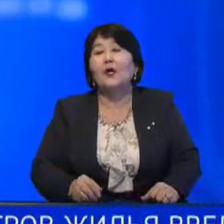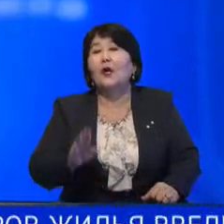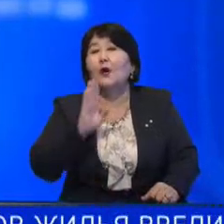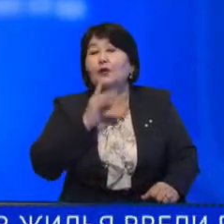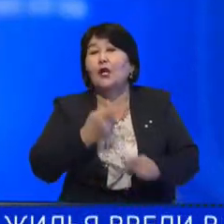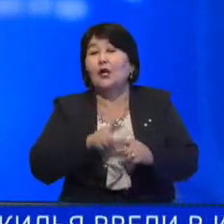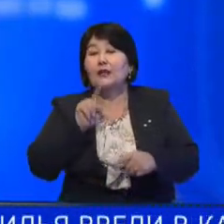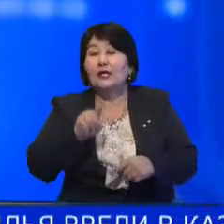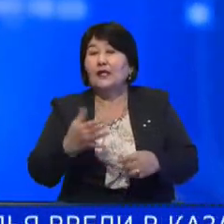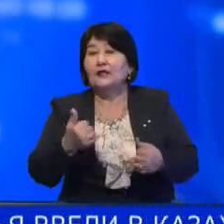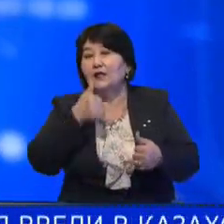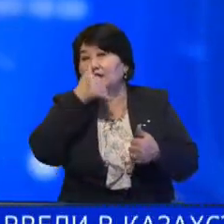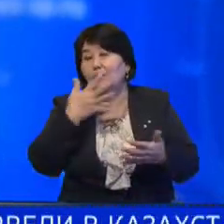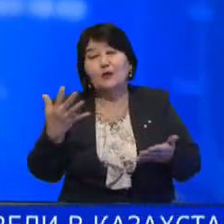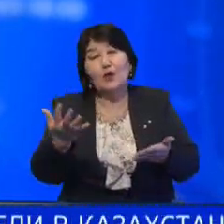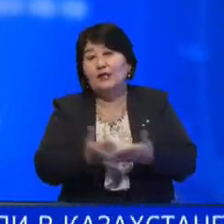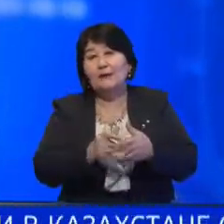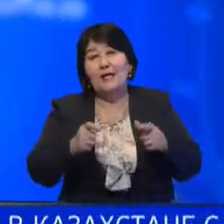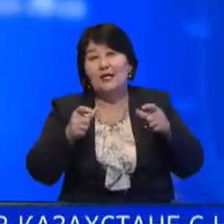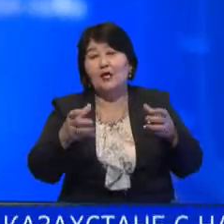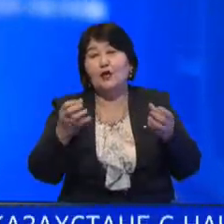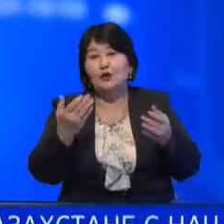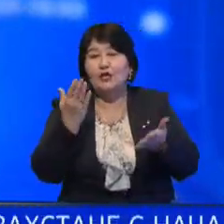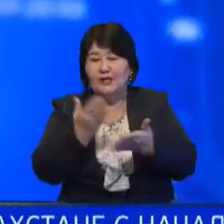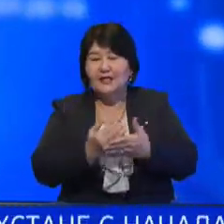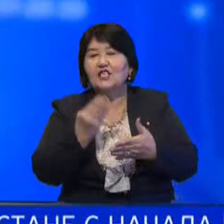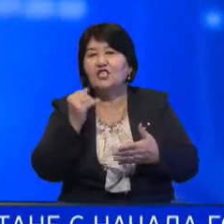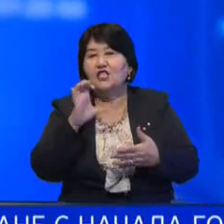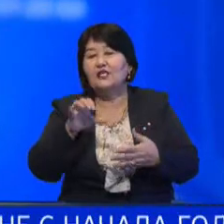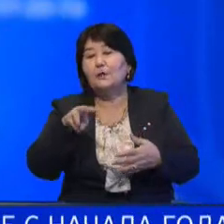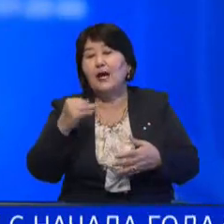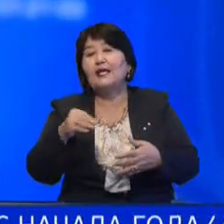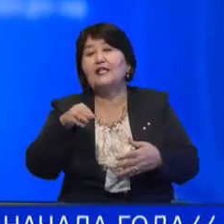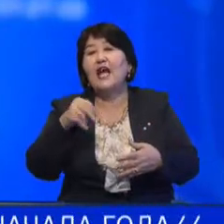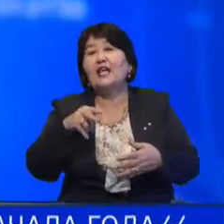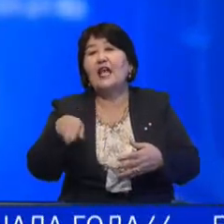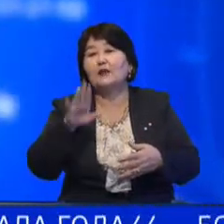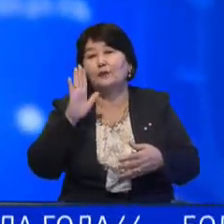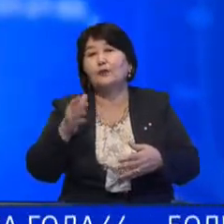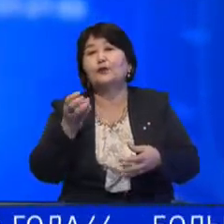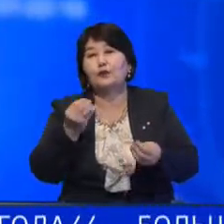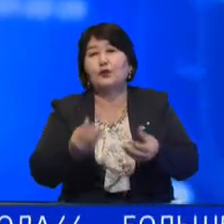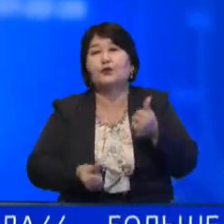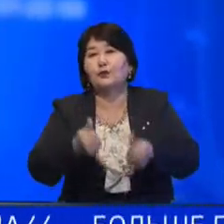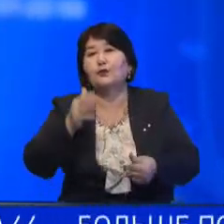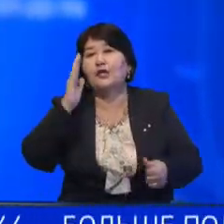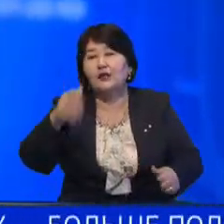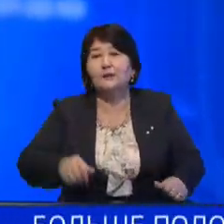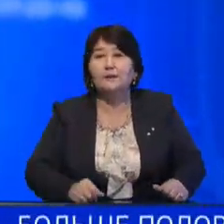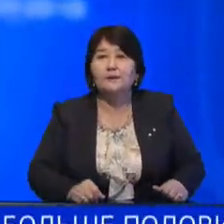У девушек, которые на этот раз не сумели завоевать лицензии, есть еще шанс. В мае в Таиланде пройдет лицензионный турнир.